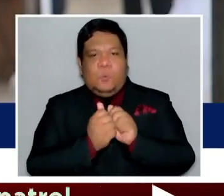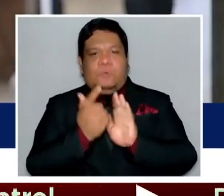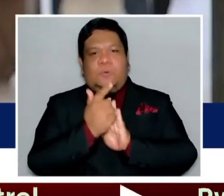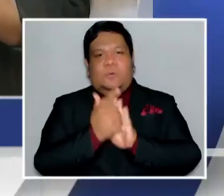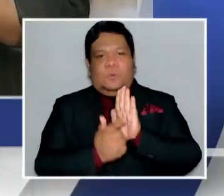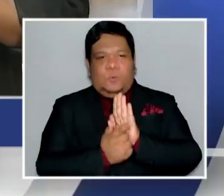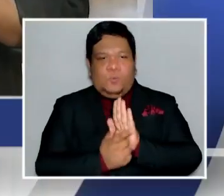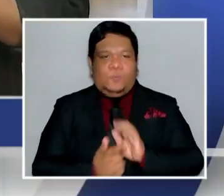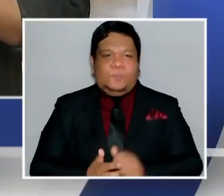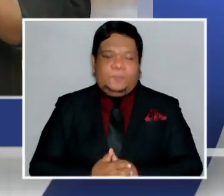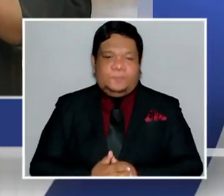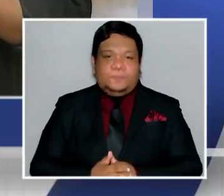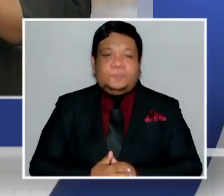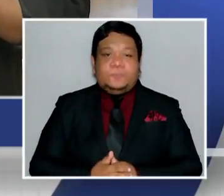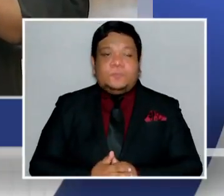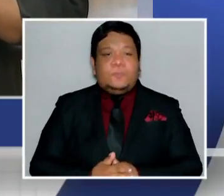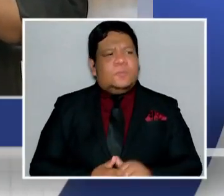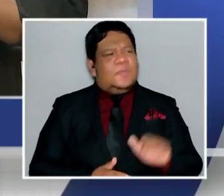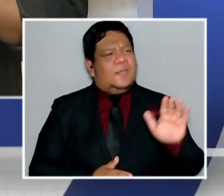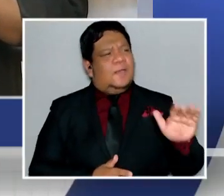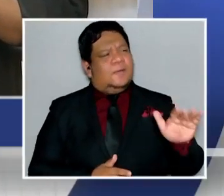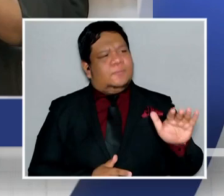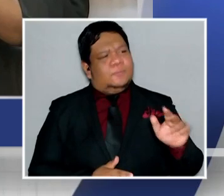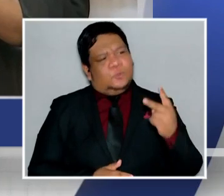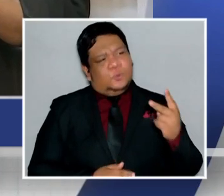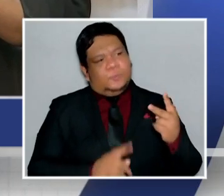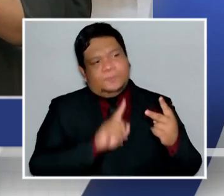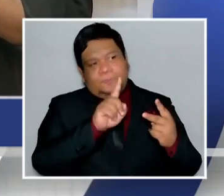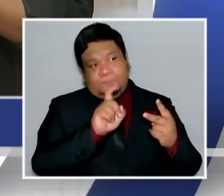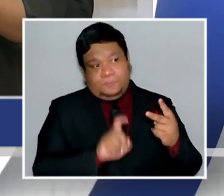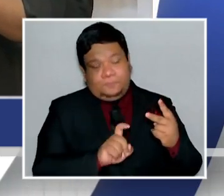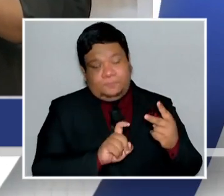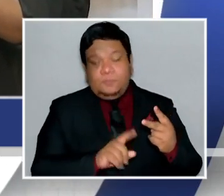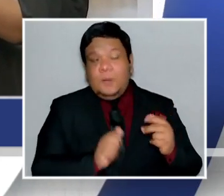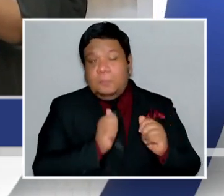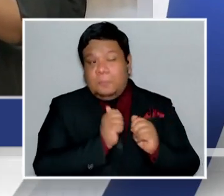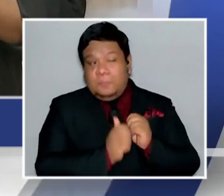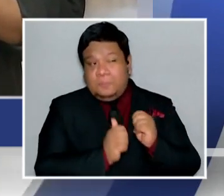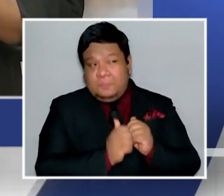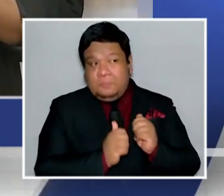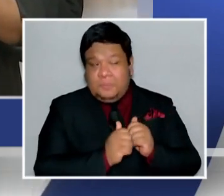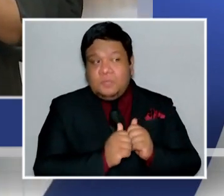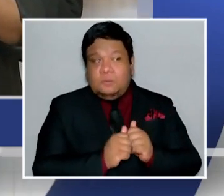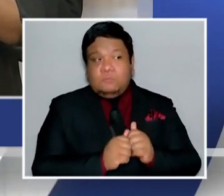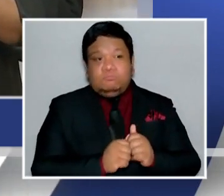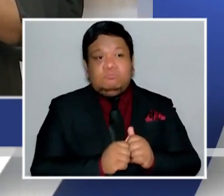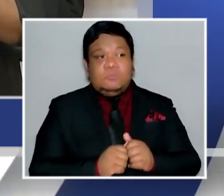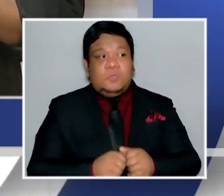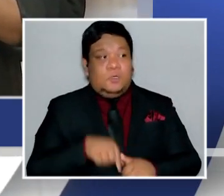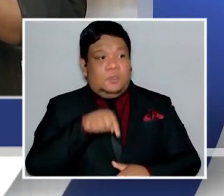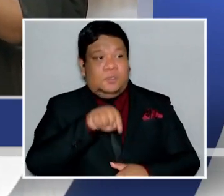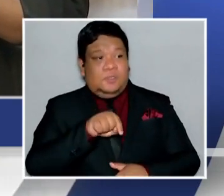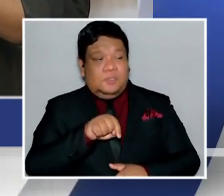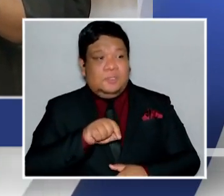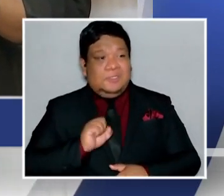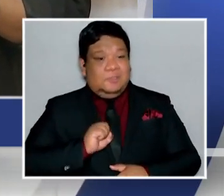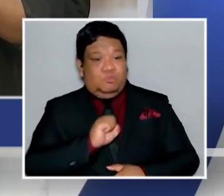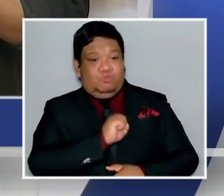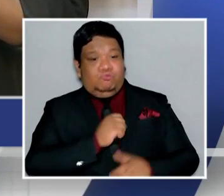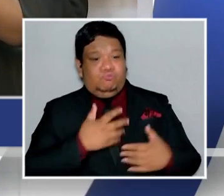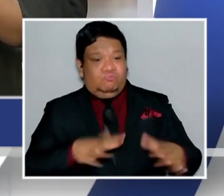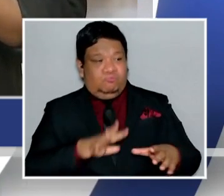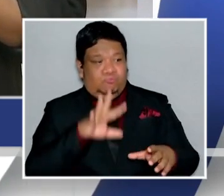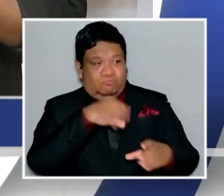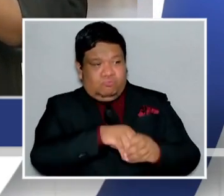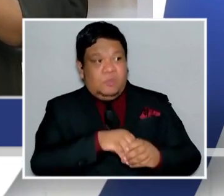Karen? Sherry Ann, 2 talong lang. Nangangahulugan na talagang pasok na sa bersyon na ito na pagkukuna ng pondo